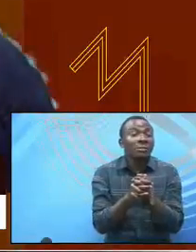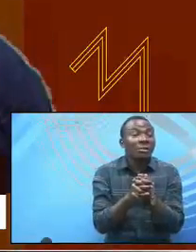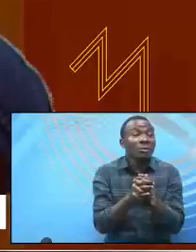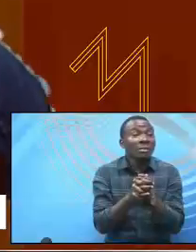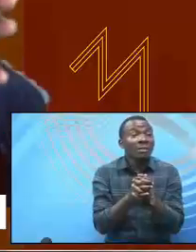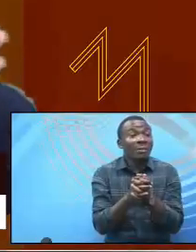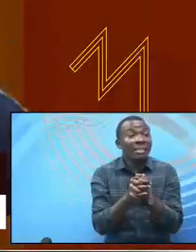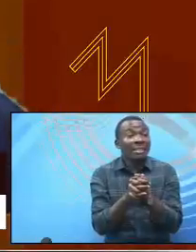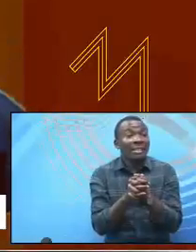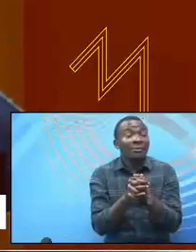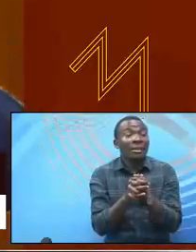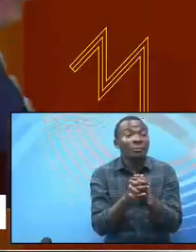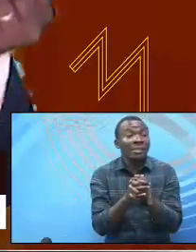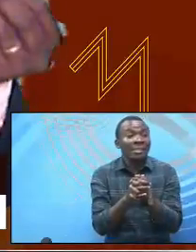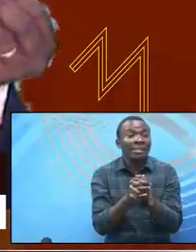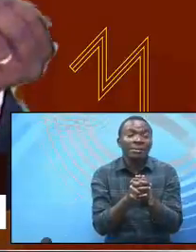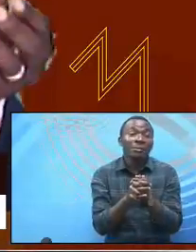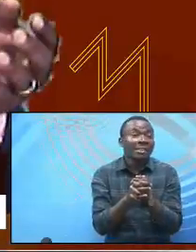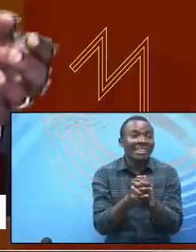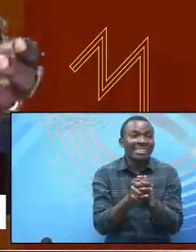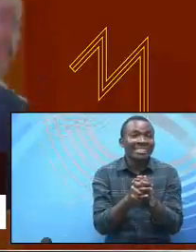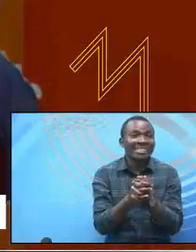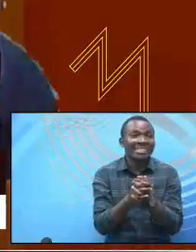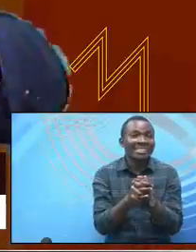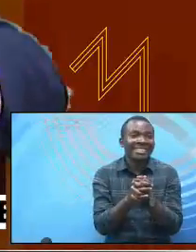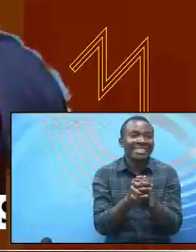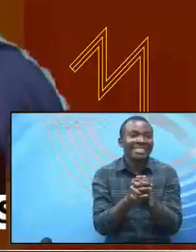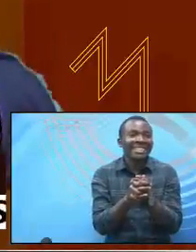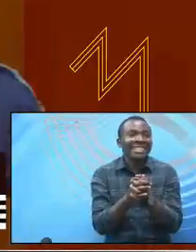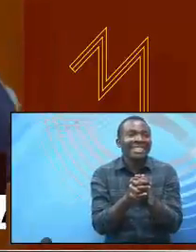Iyo tubahuguye ururimi rw'amarenga bakarumenya biroroha cyane.